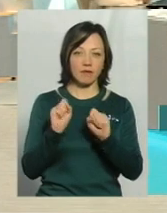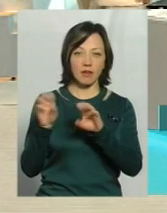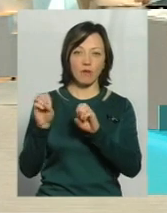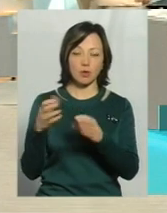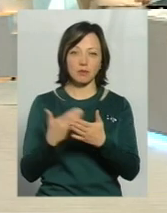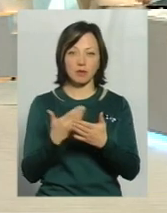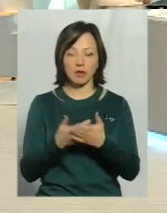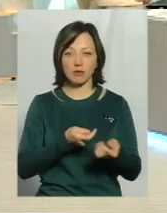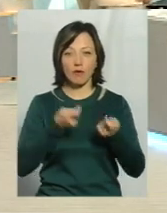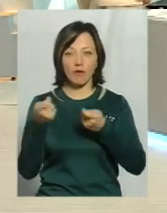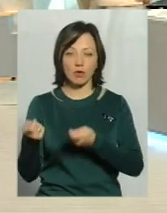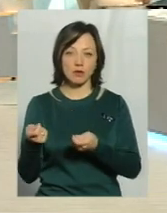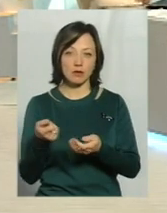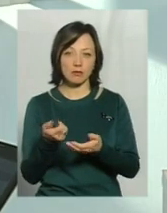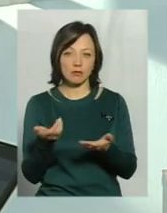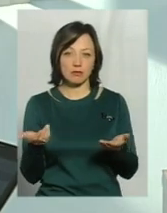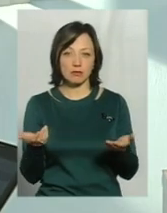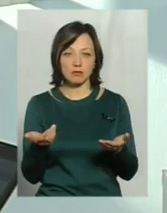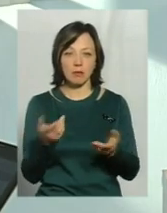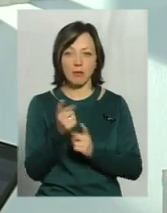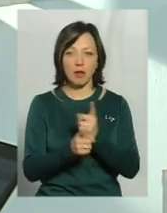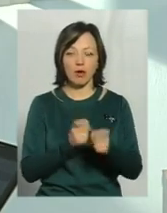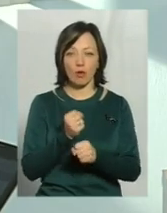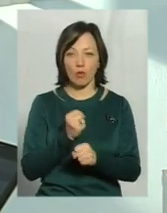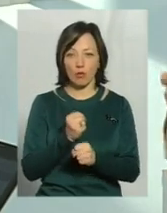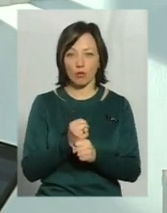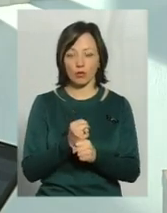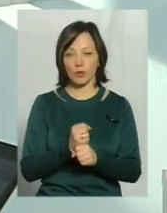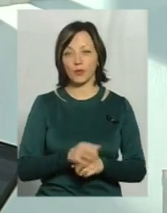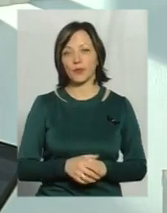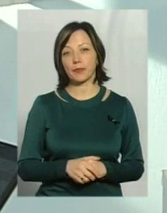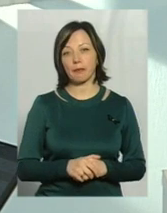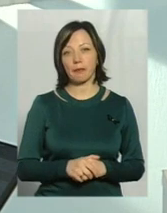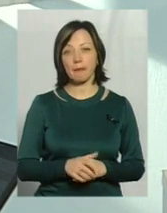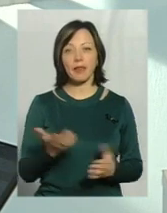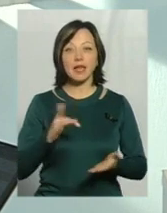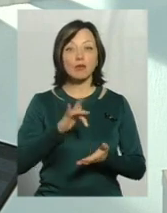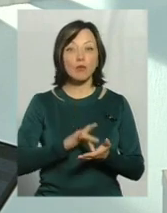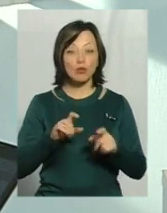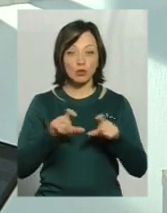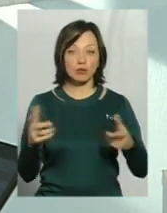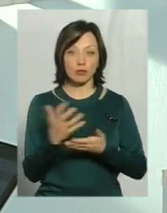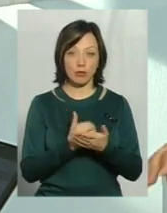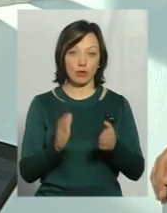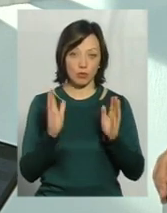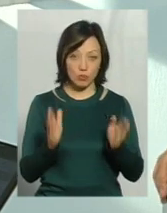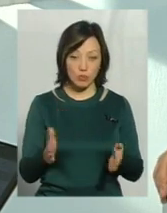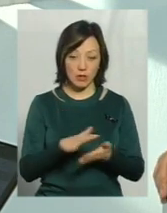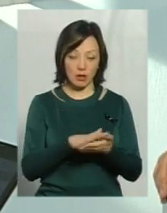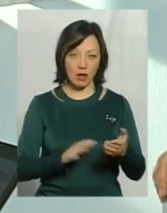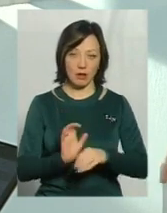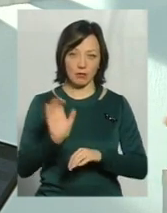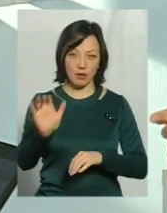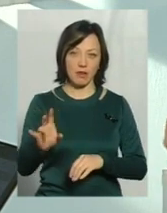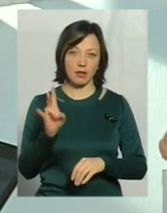його довозили, значить, на ту переробку. От, десь якийсь пункт збору буде, і їх будуть далі